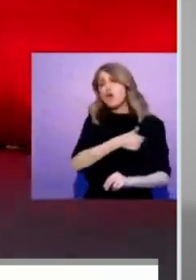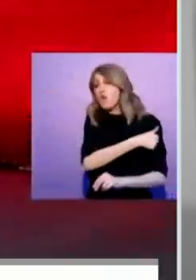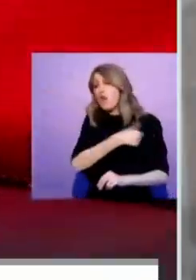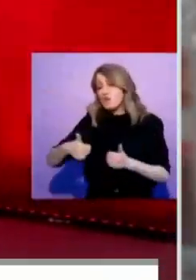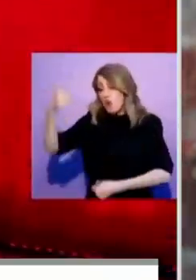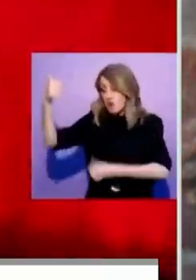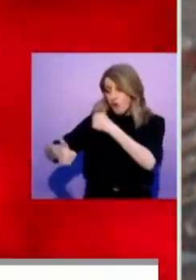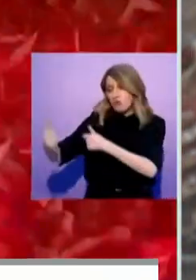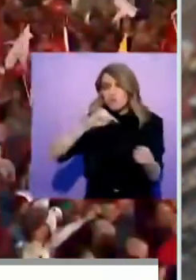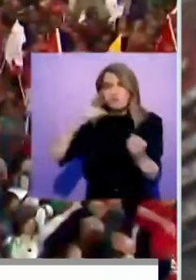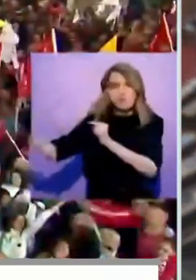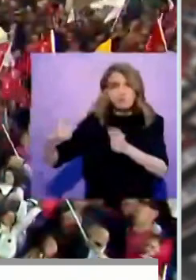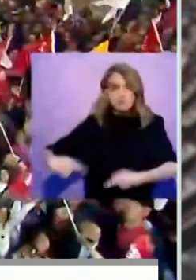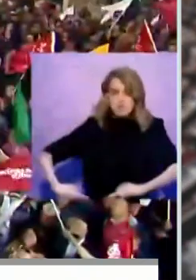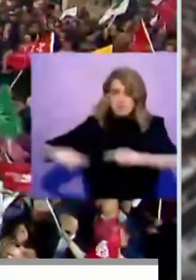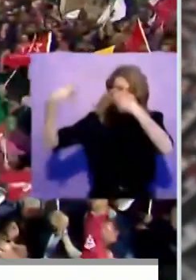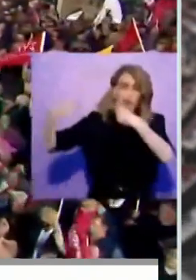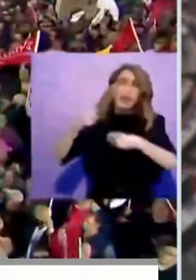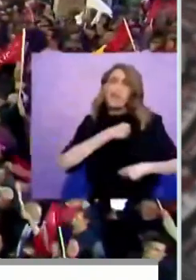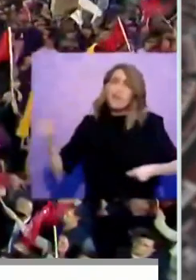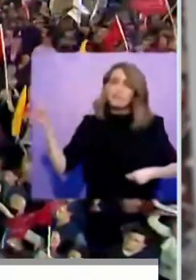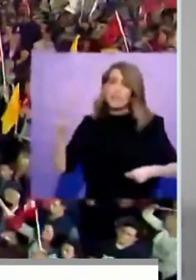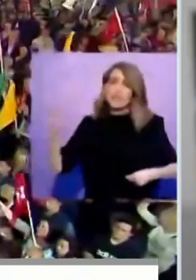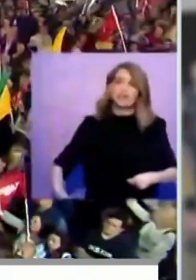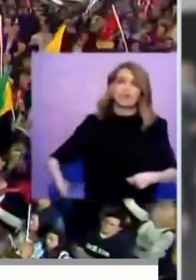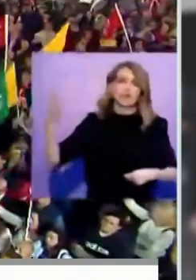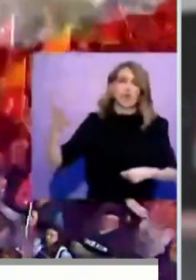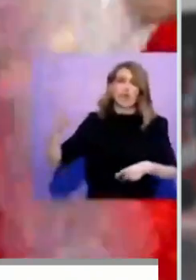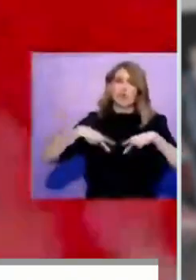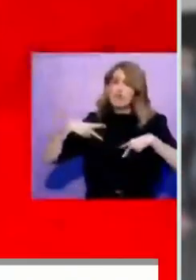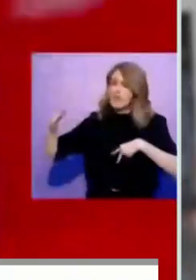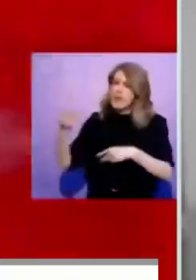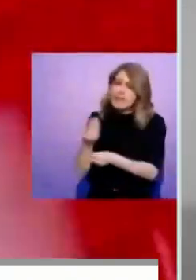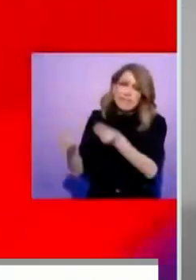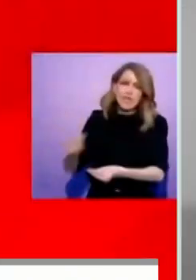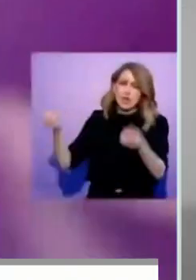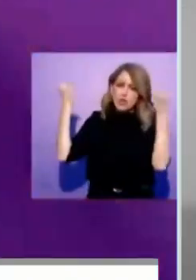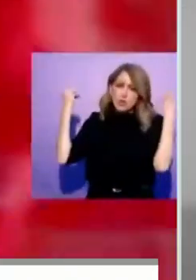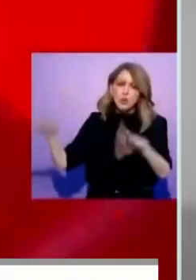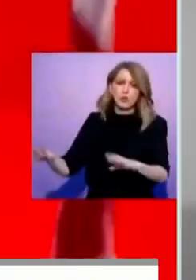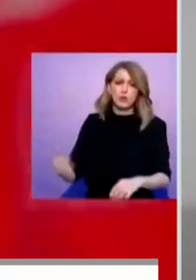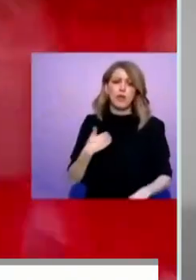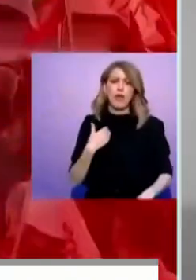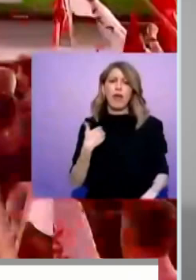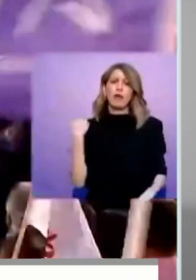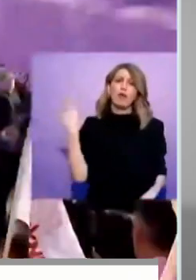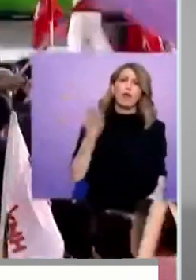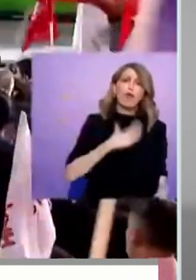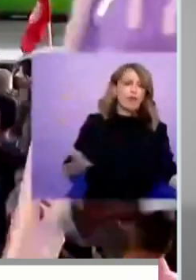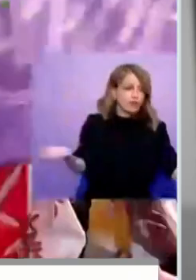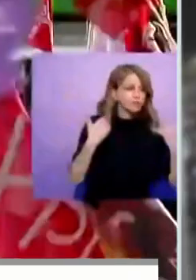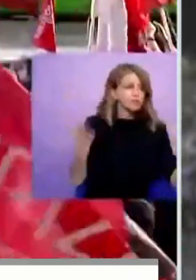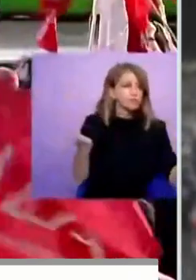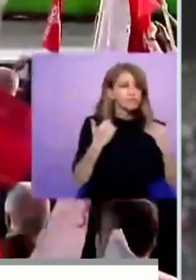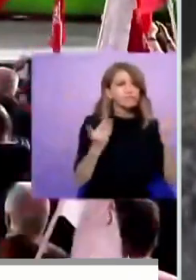νέους, τους ζήτησε να μην χαρίσουν το όπλο τους σε κανέναν και να πάνε στην κάλπη. Απευθύνθηκε δε και σε όσους θέλουν